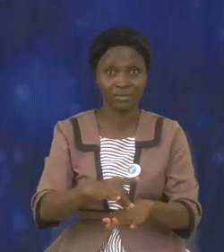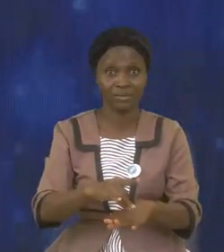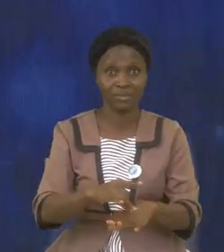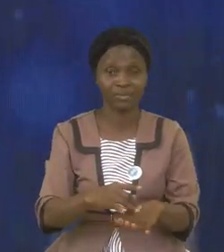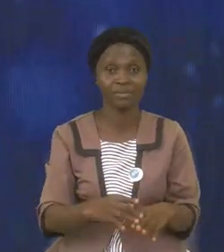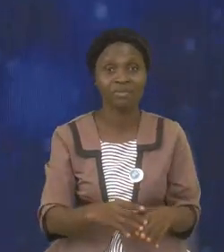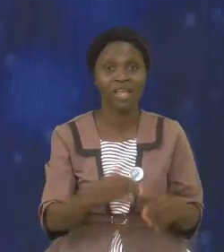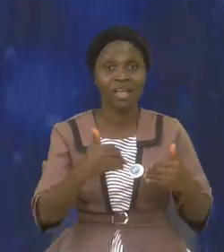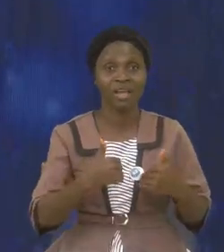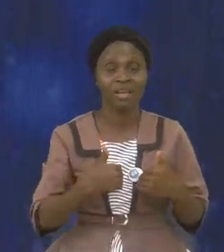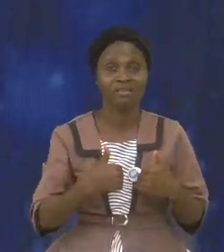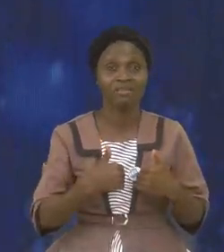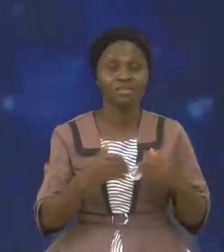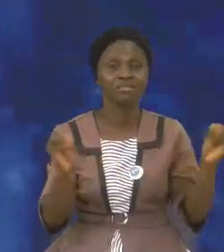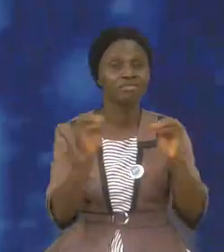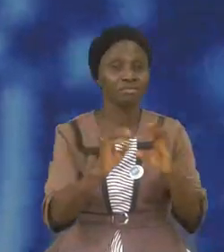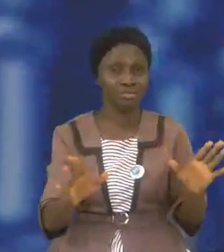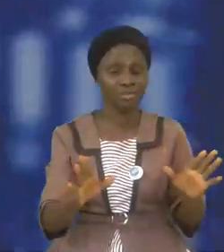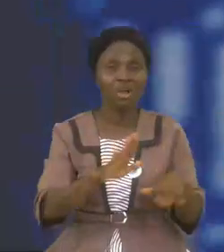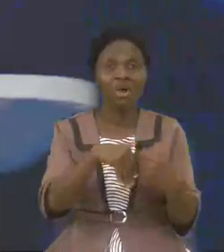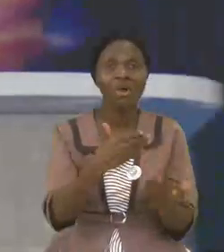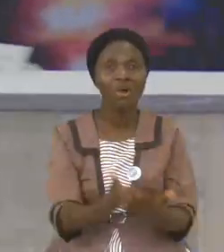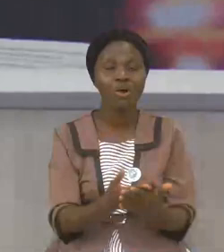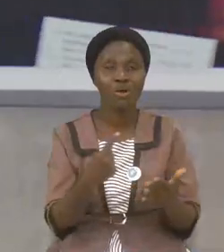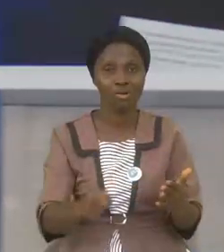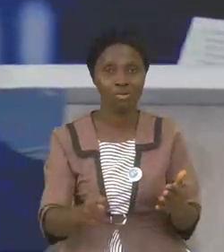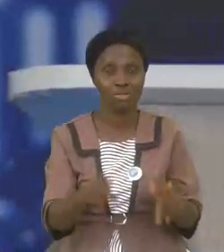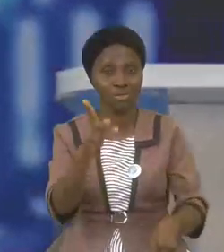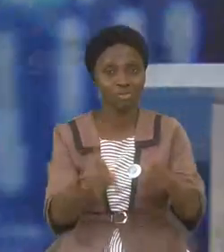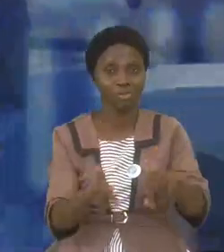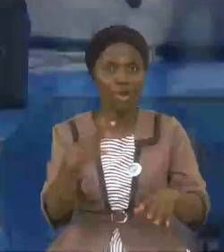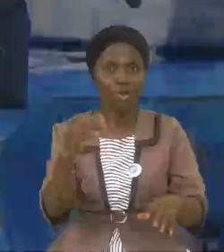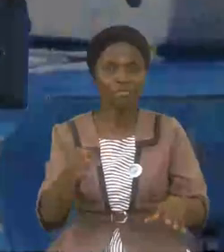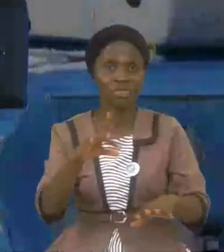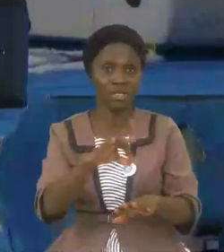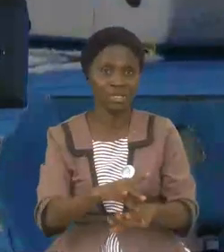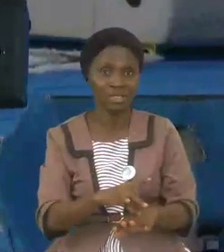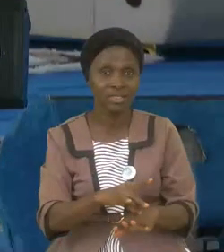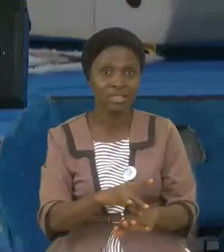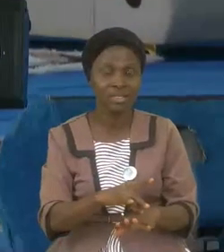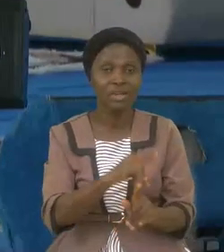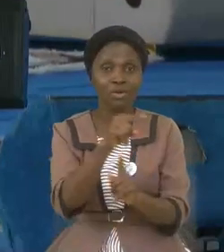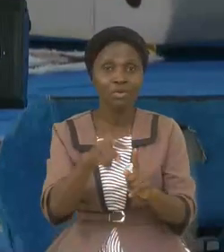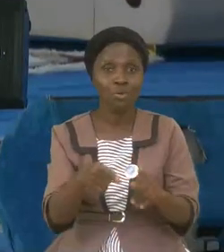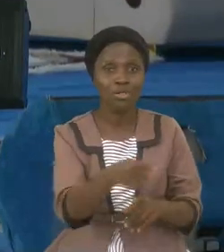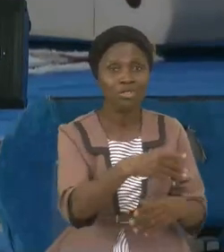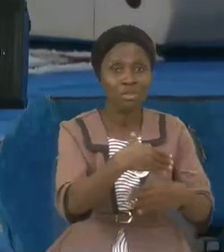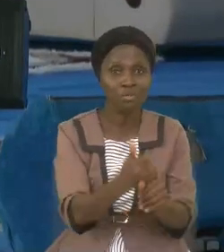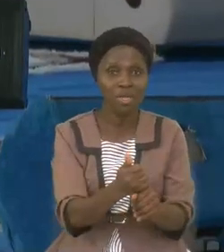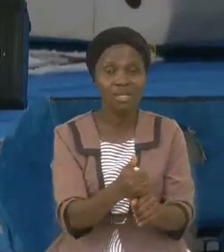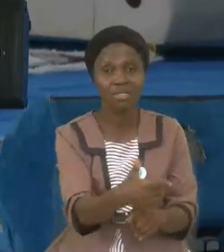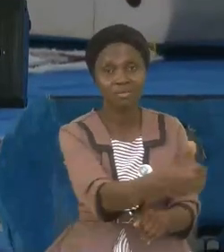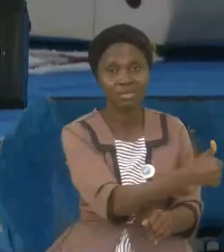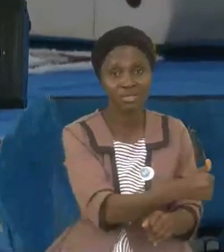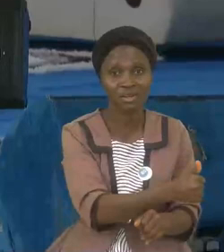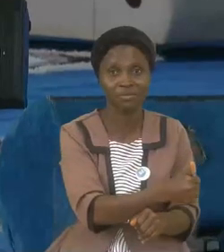tous les habitants de la terre ne sont à ses yeux que néant. Tous les habitants